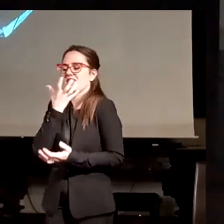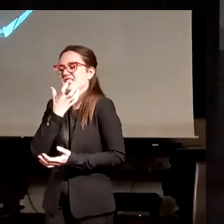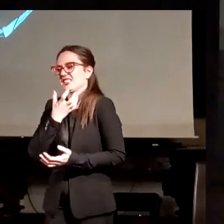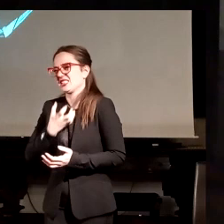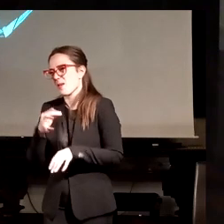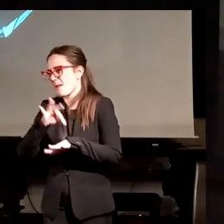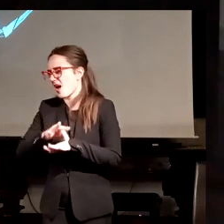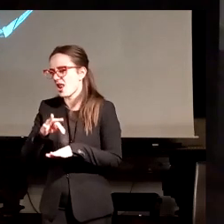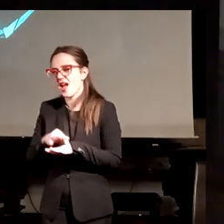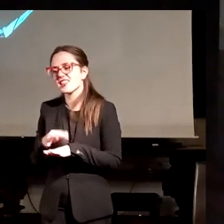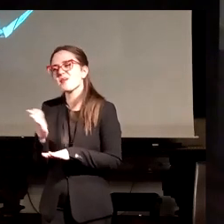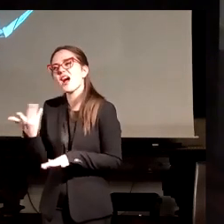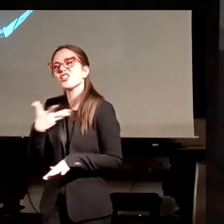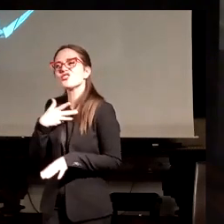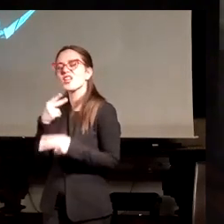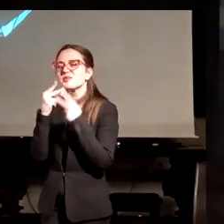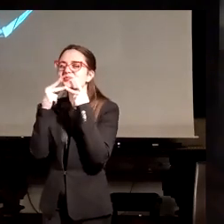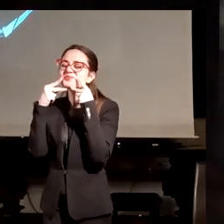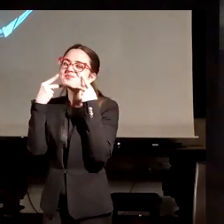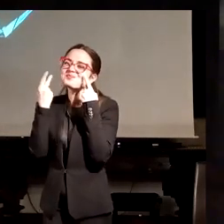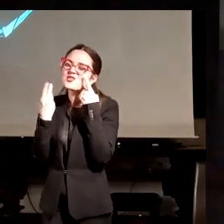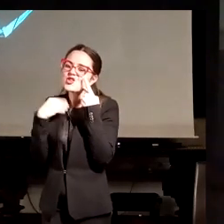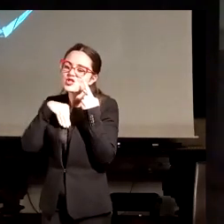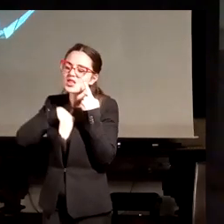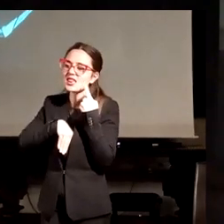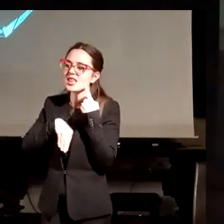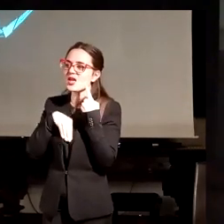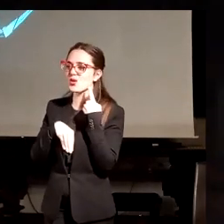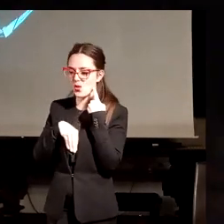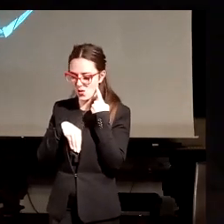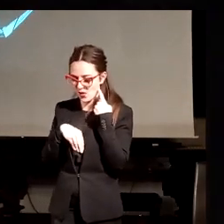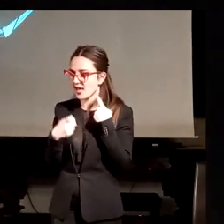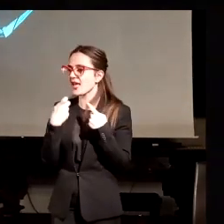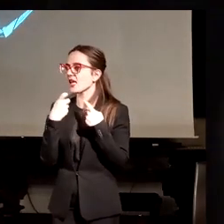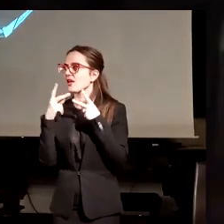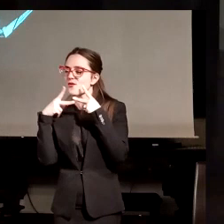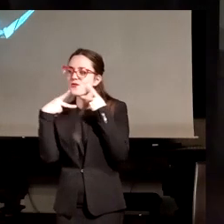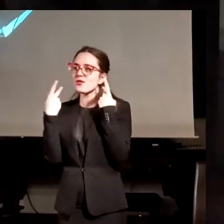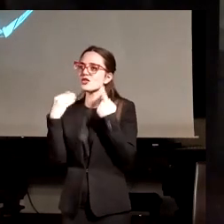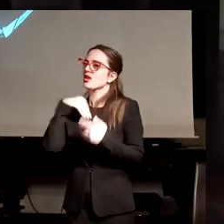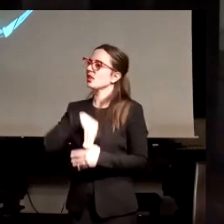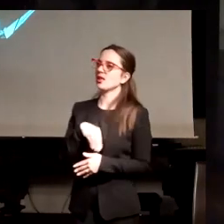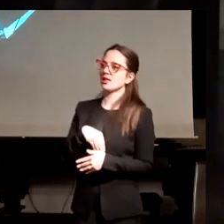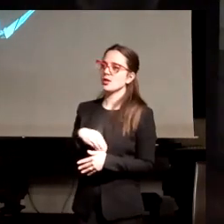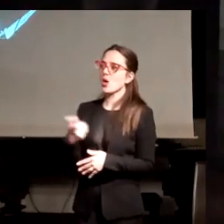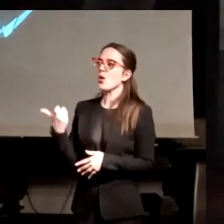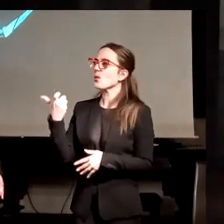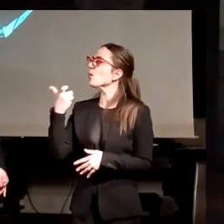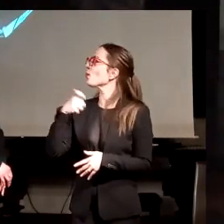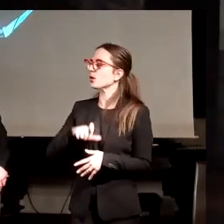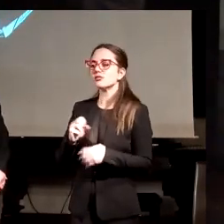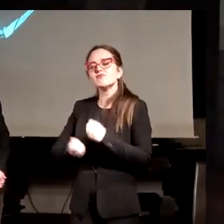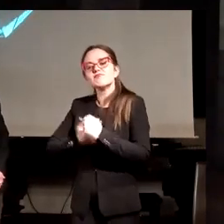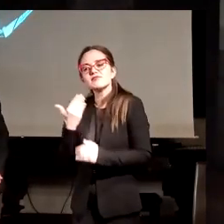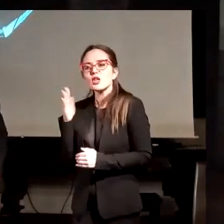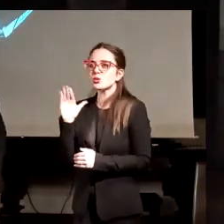di quelli direi quasi interiori di chi è felice dentro di chi è felice perché creativo tutti i giorni